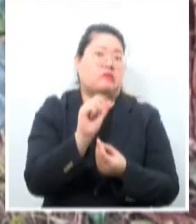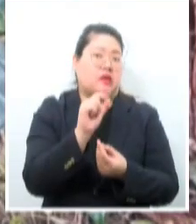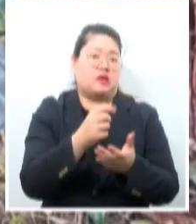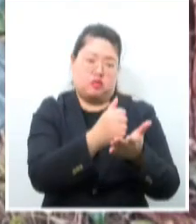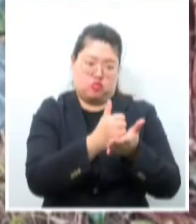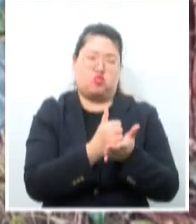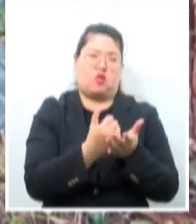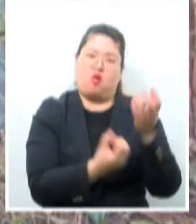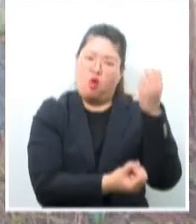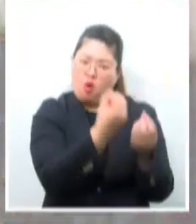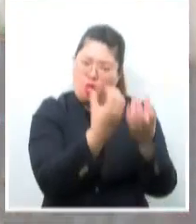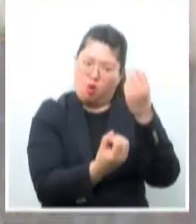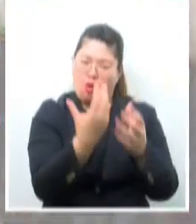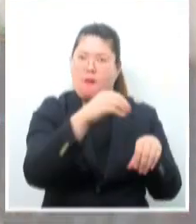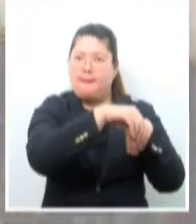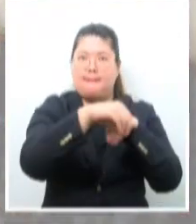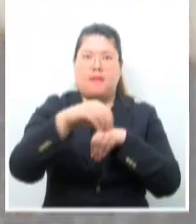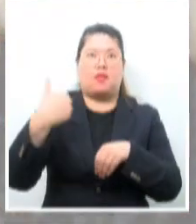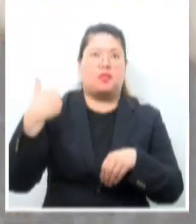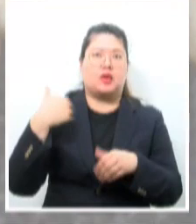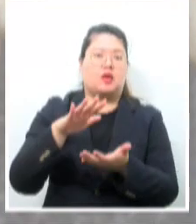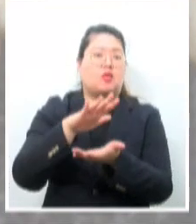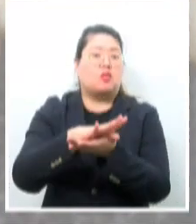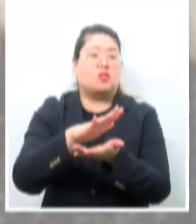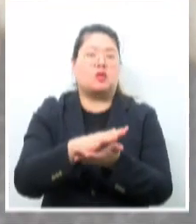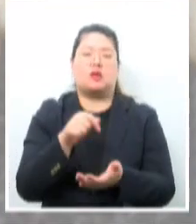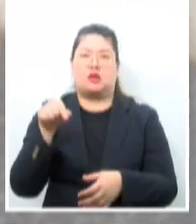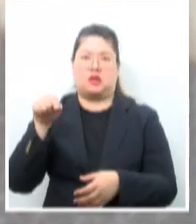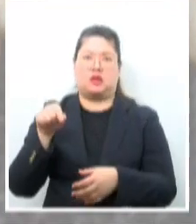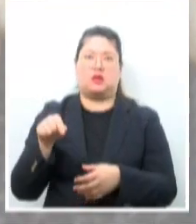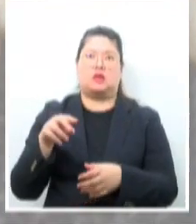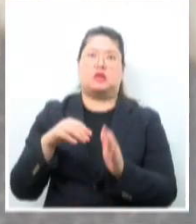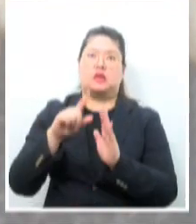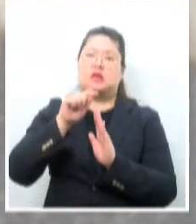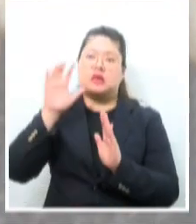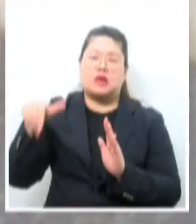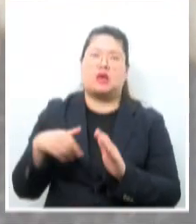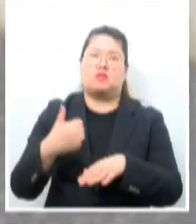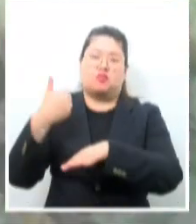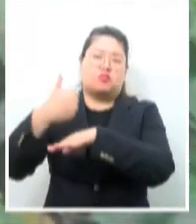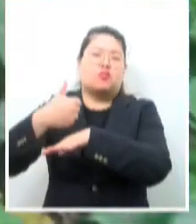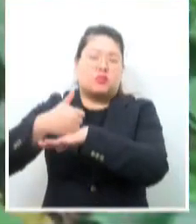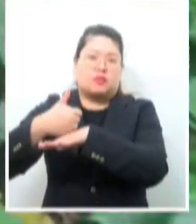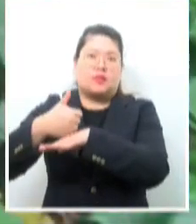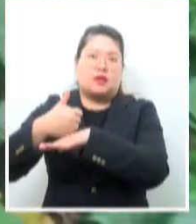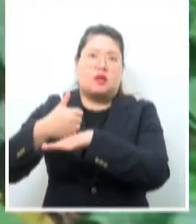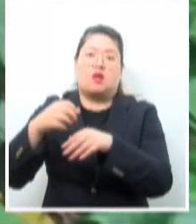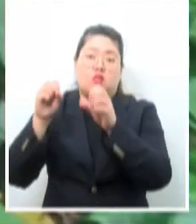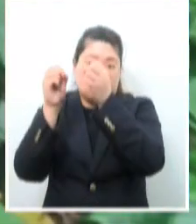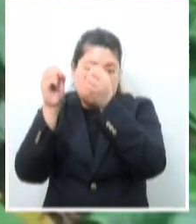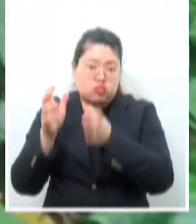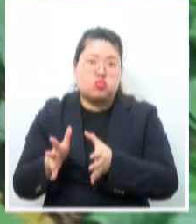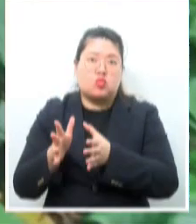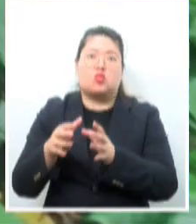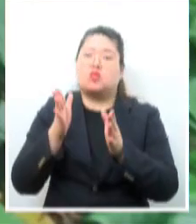ด้วยเหตุนี้โรงเรียนบ้านผักเฮือกภายใต้การนำของนายจิรพงษ์คำแสน ผู้อำนวยการโรงเรียนพร้อมทั้งคณะครูและ